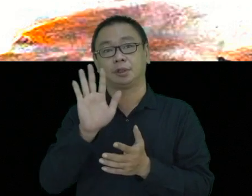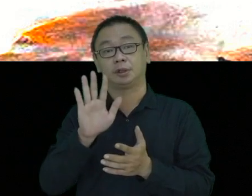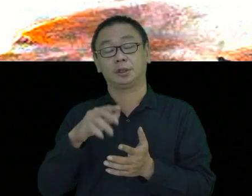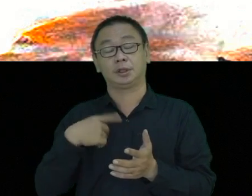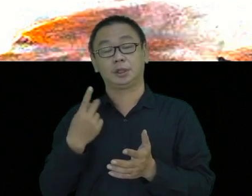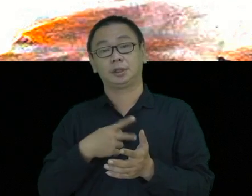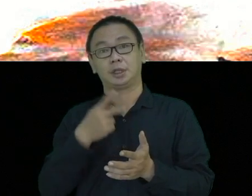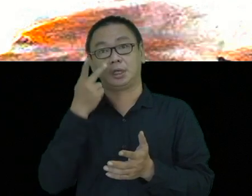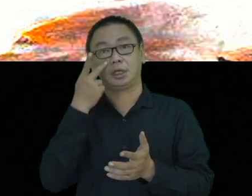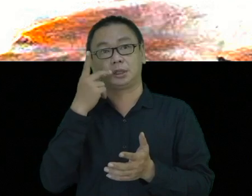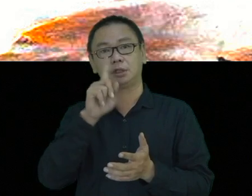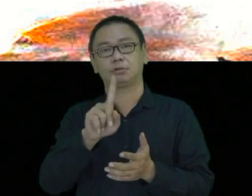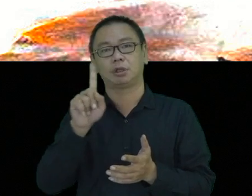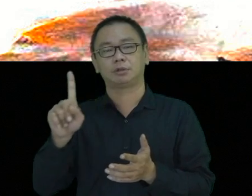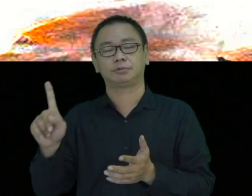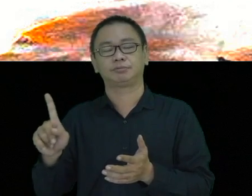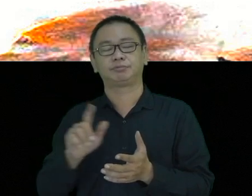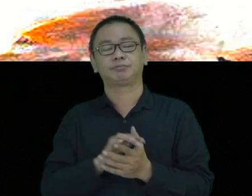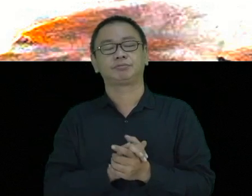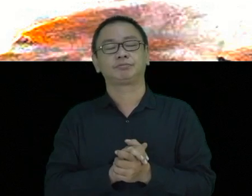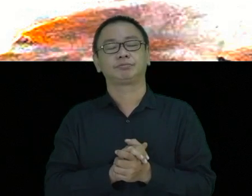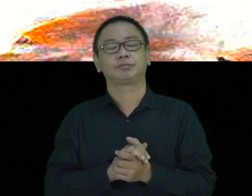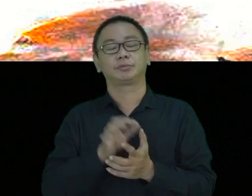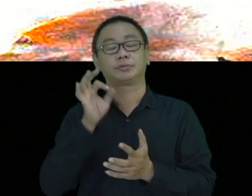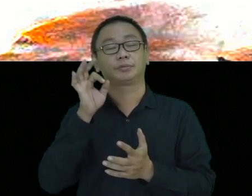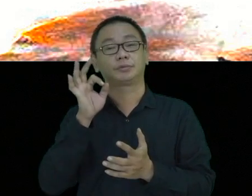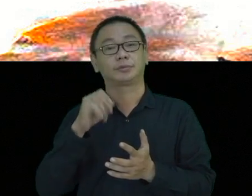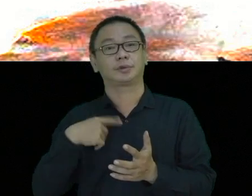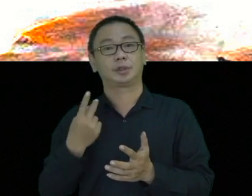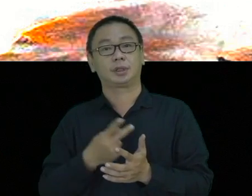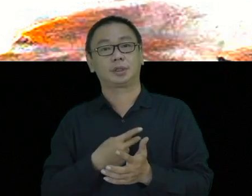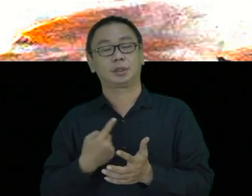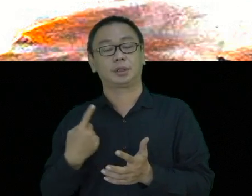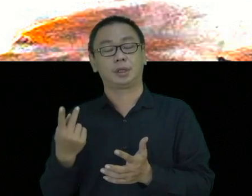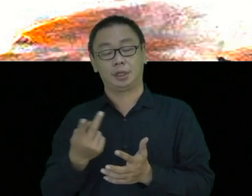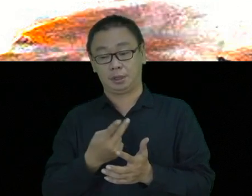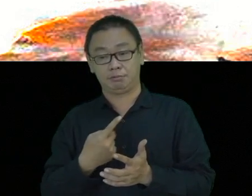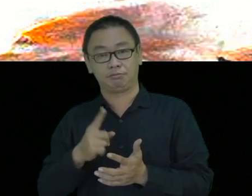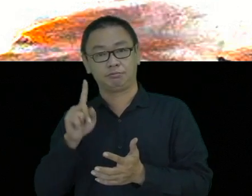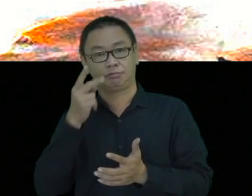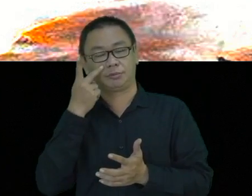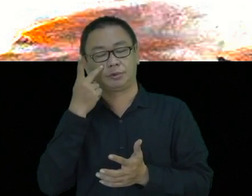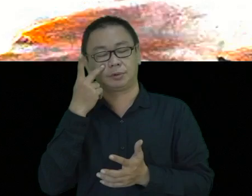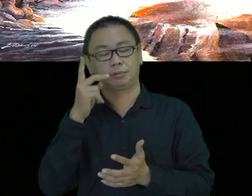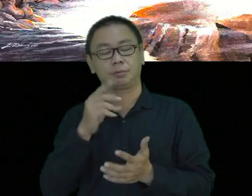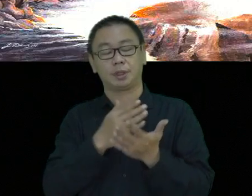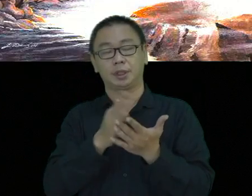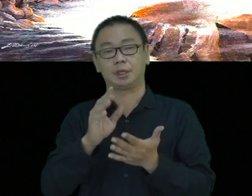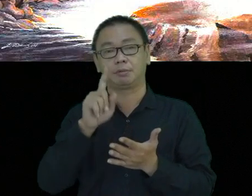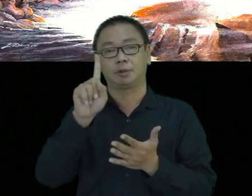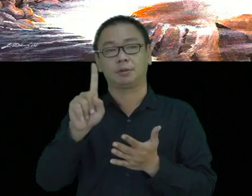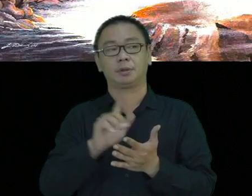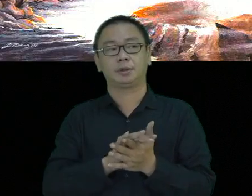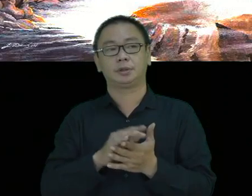saudara. Oke, sekarang kita lihat yang bagian pertama, yang